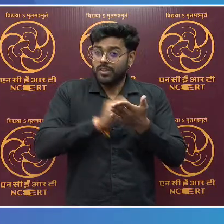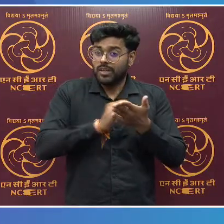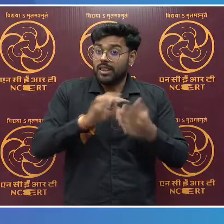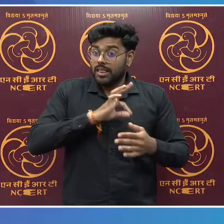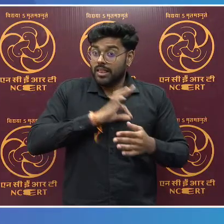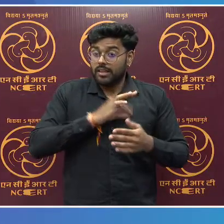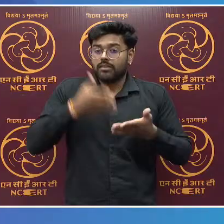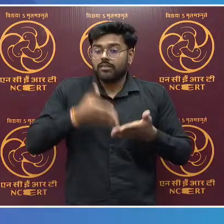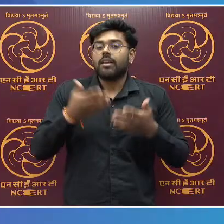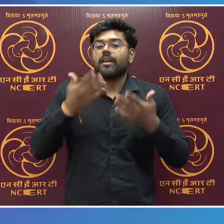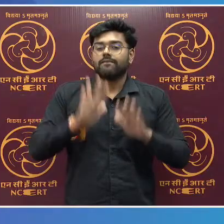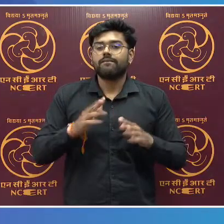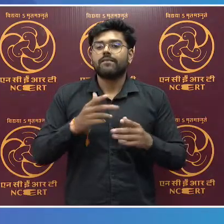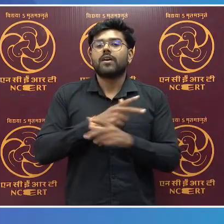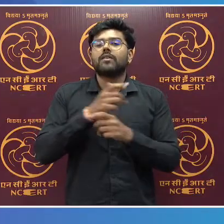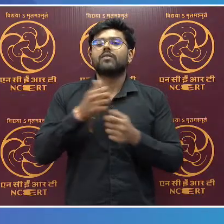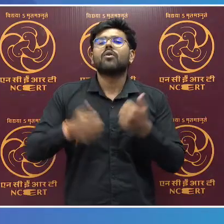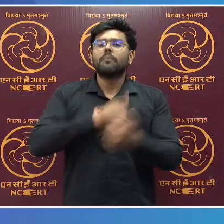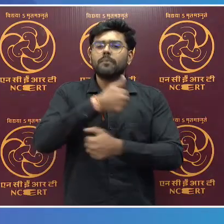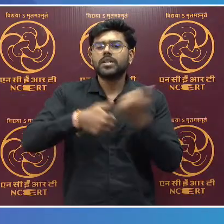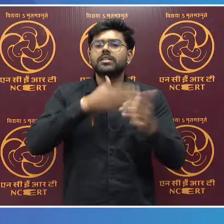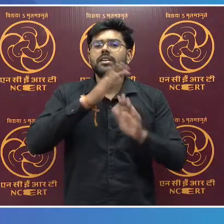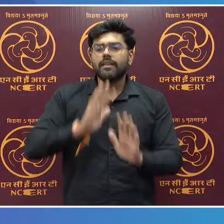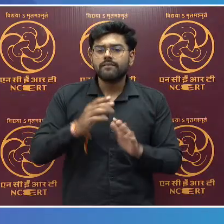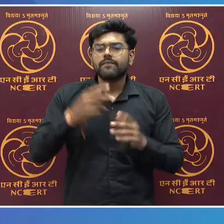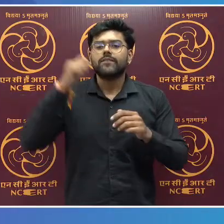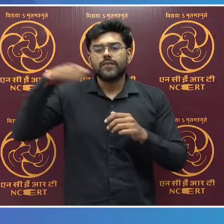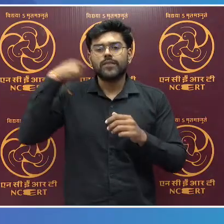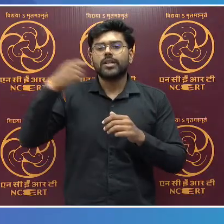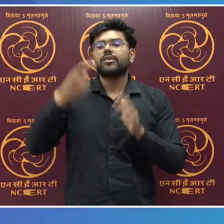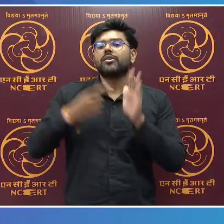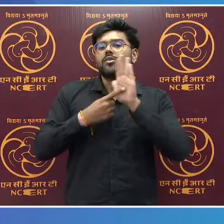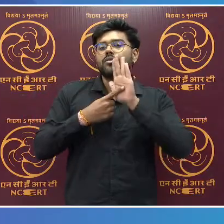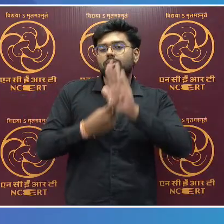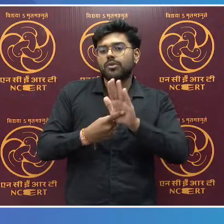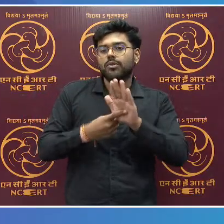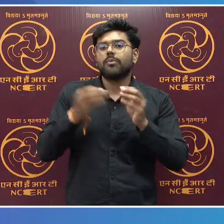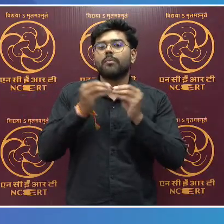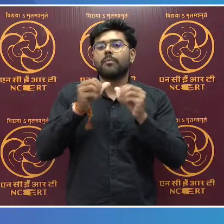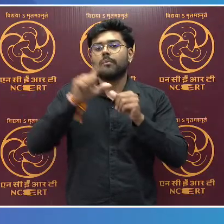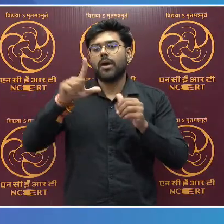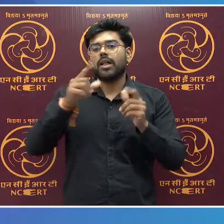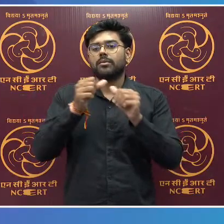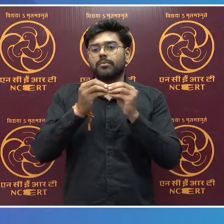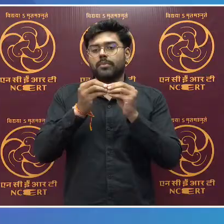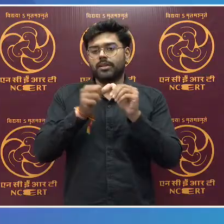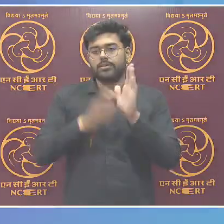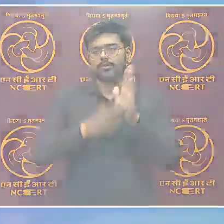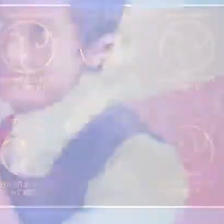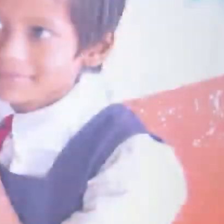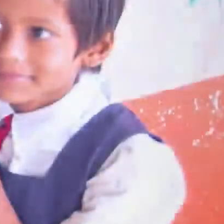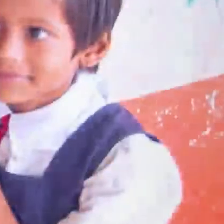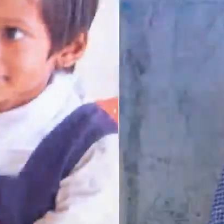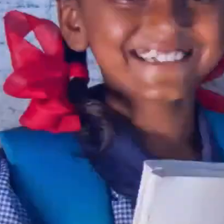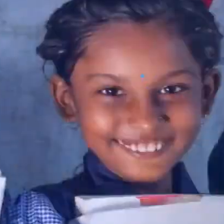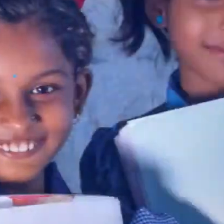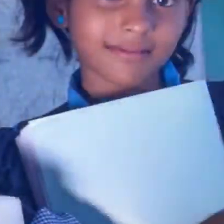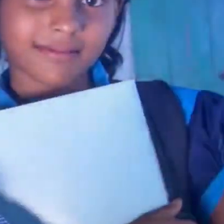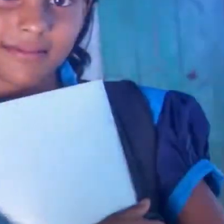for you. Let's watch a video of a competition related video, बालपन की कविता।